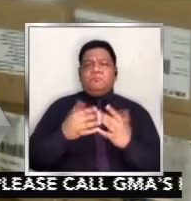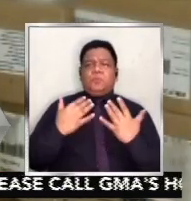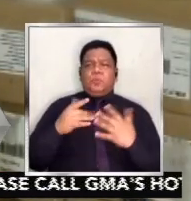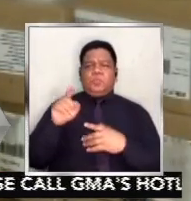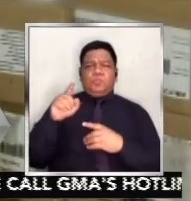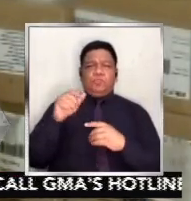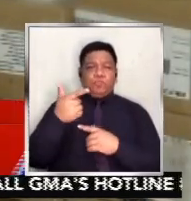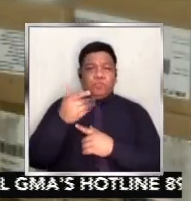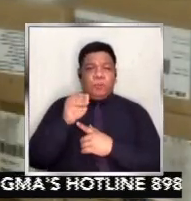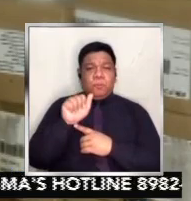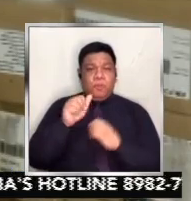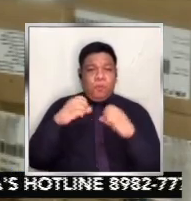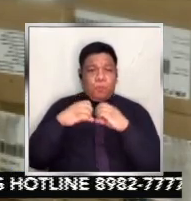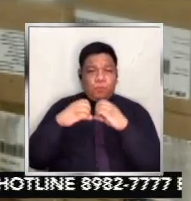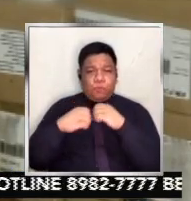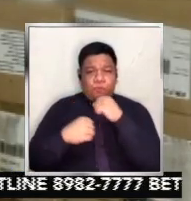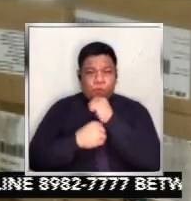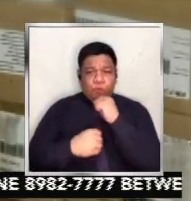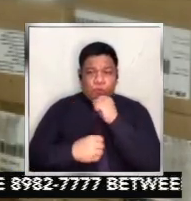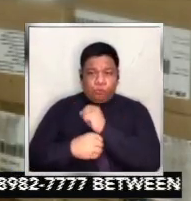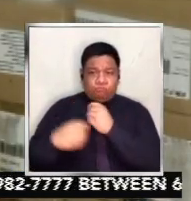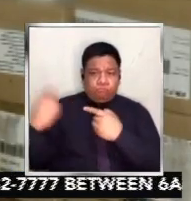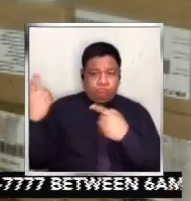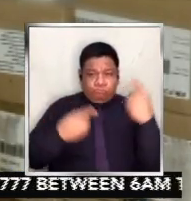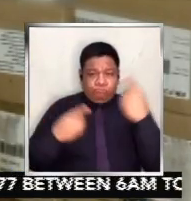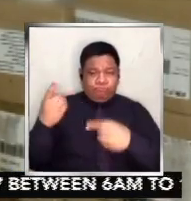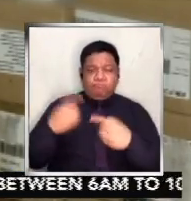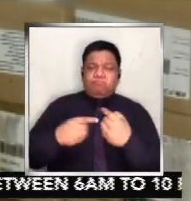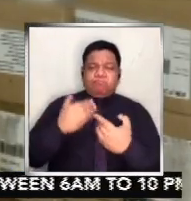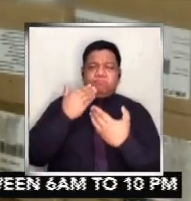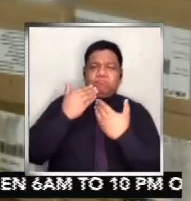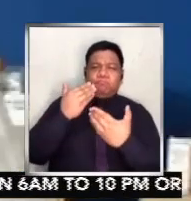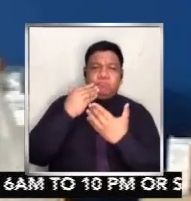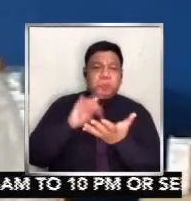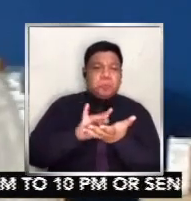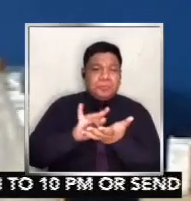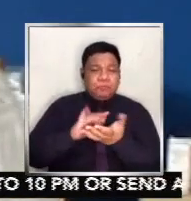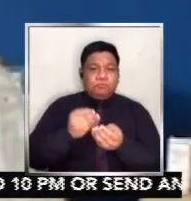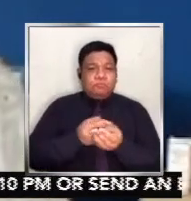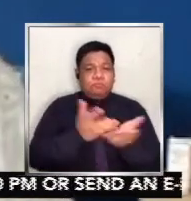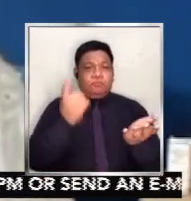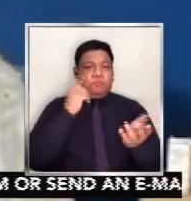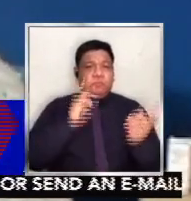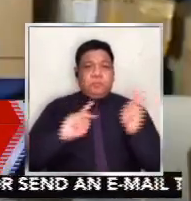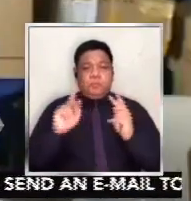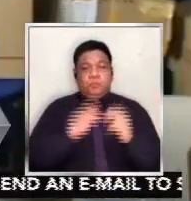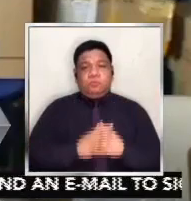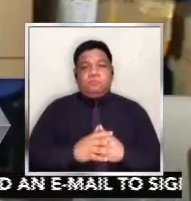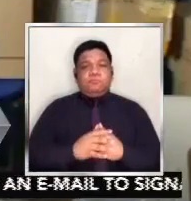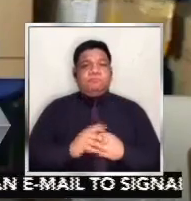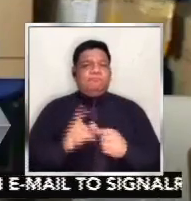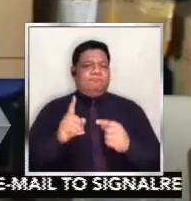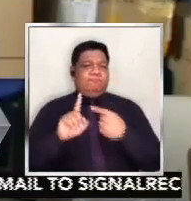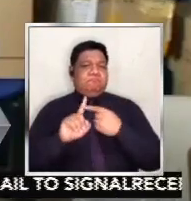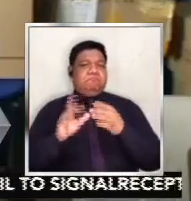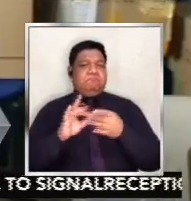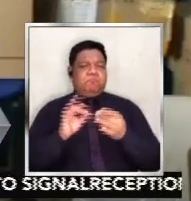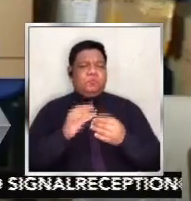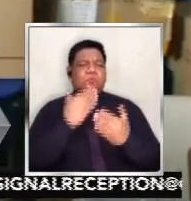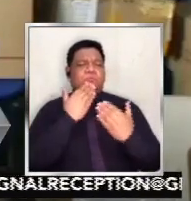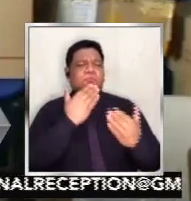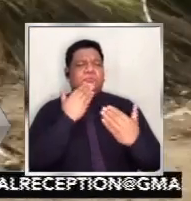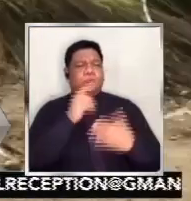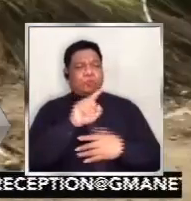Kapuso Foundation sa mga gamot na ibinigay po sa ating mga kababayan. Sobra-sobrang pasalamat namin. You were the first actually